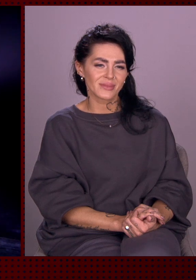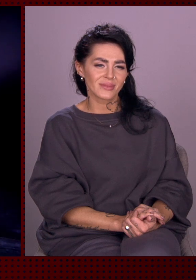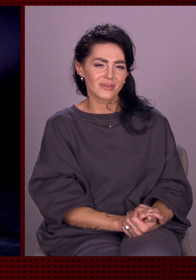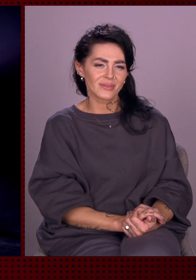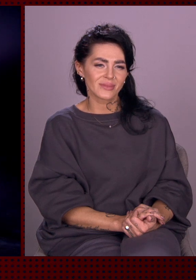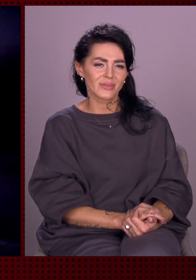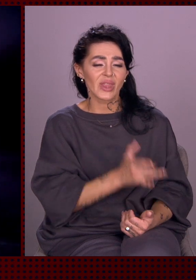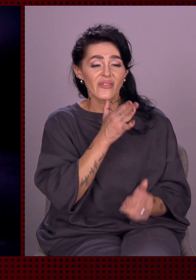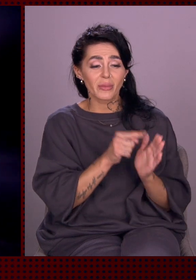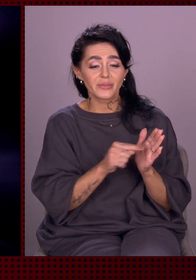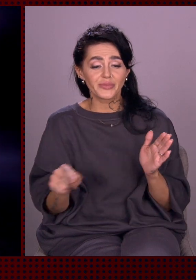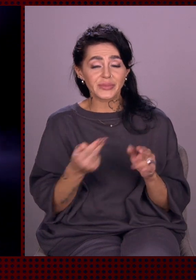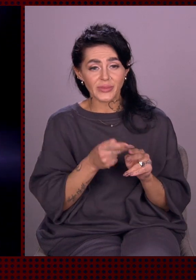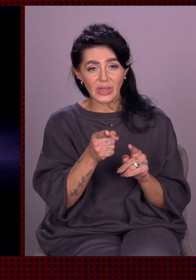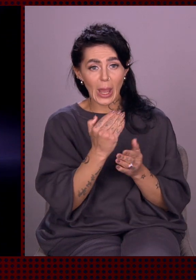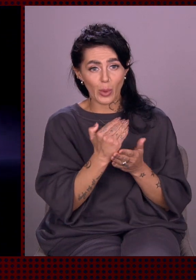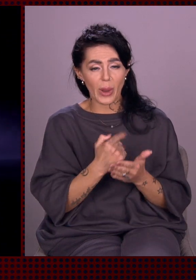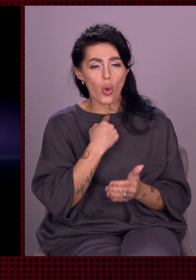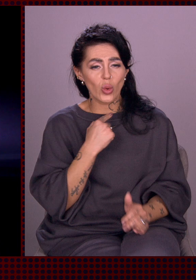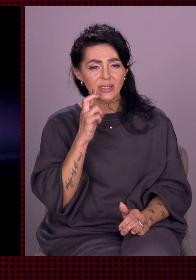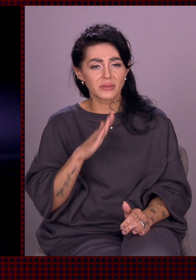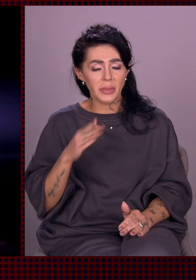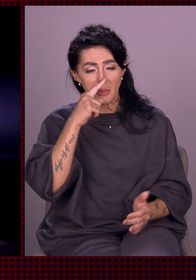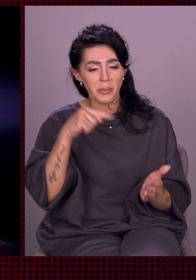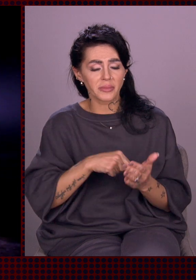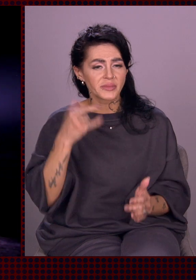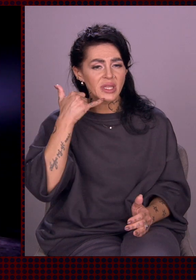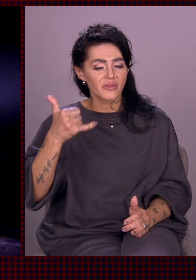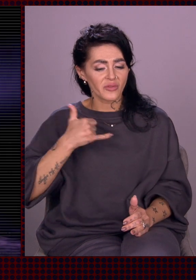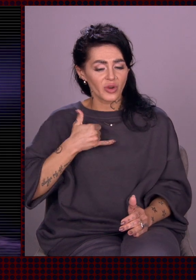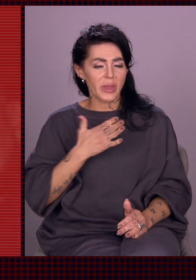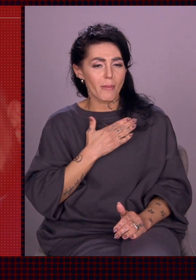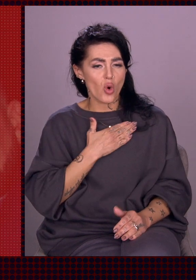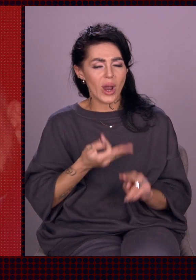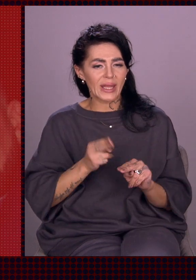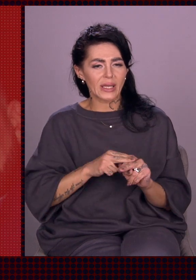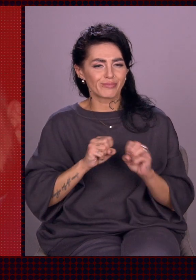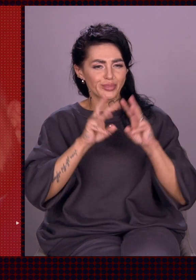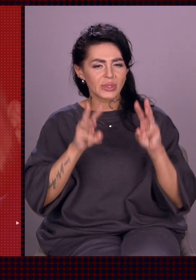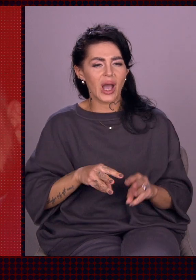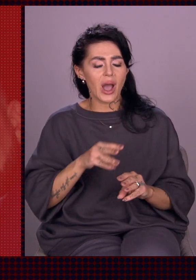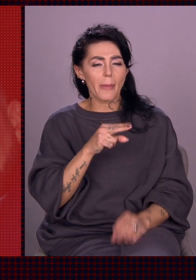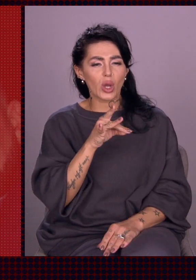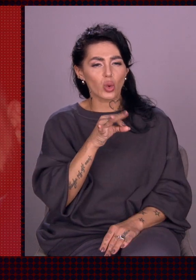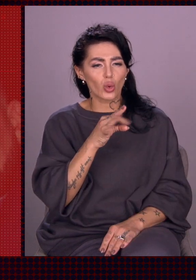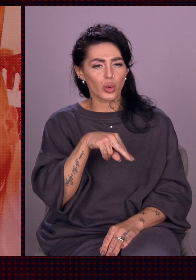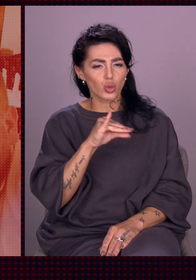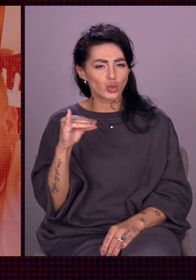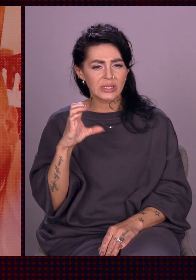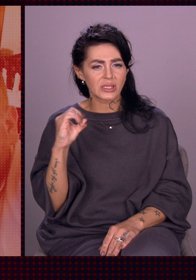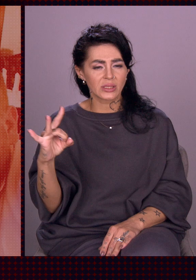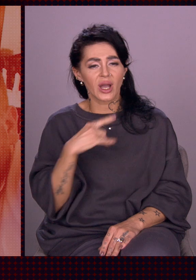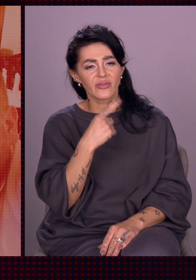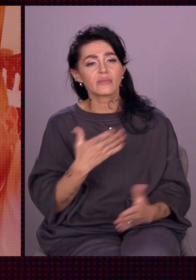Під час «Голосу країни» телефонує до мене один з теперішніх моїх продюсерів Андрій Великий. І він говорить, каже, ну дивися, чувак, в тебе